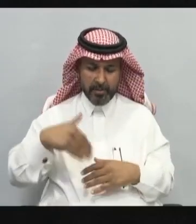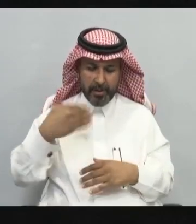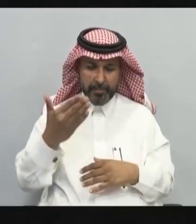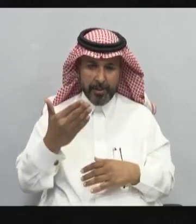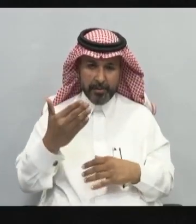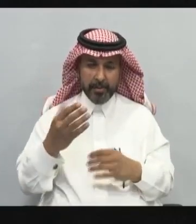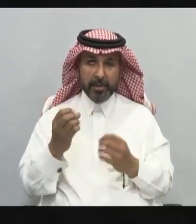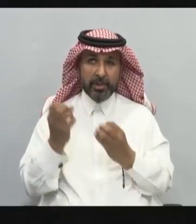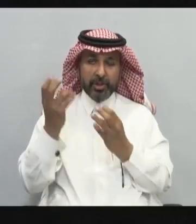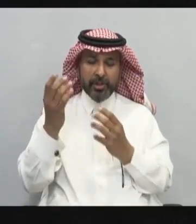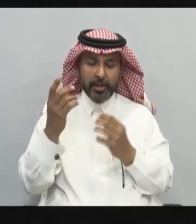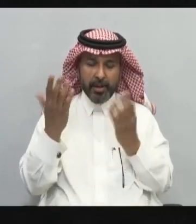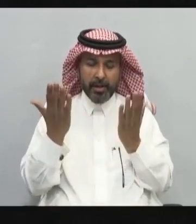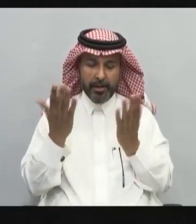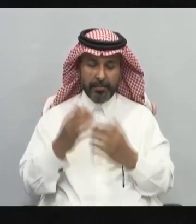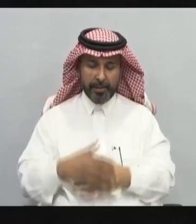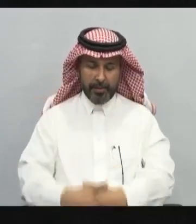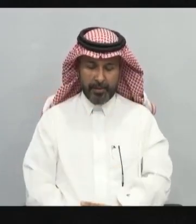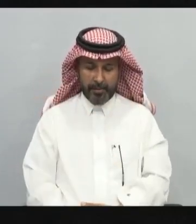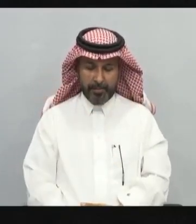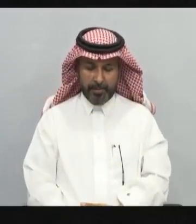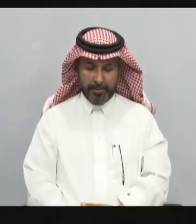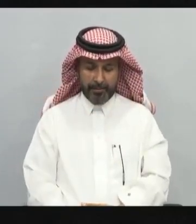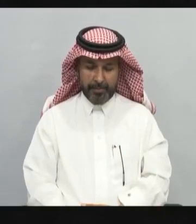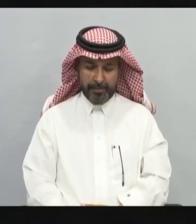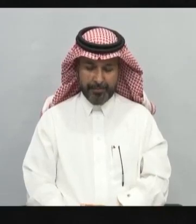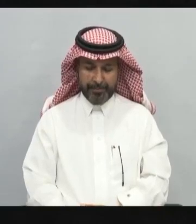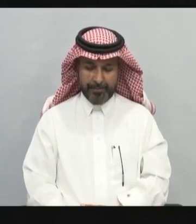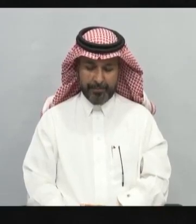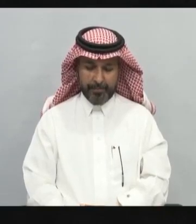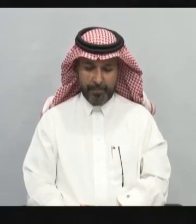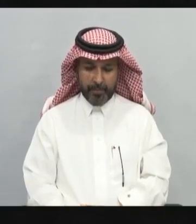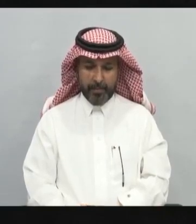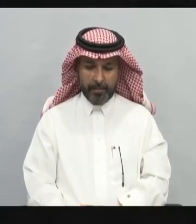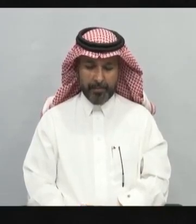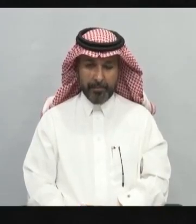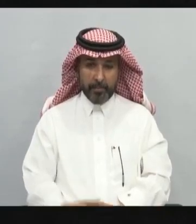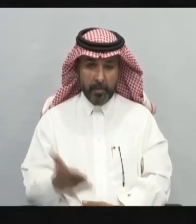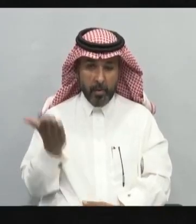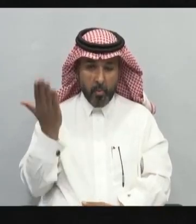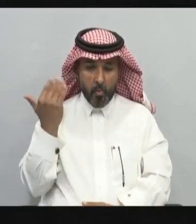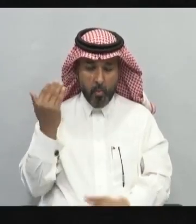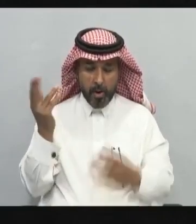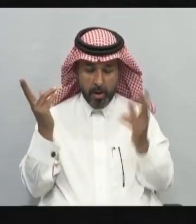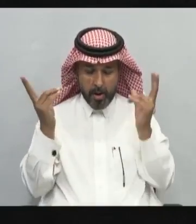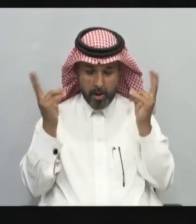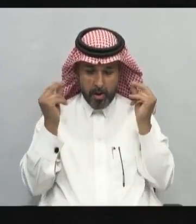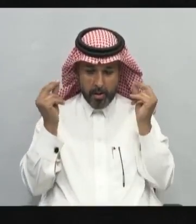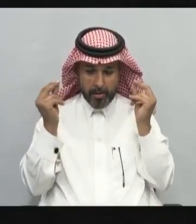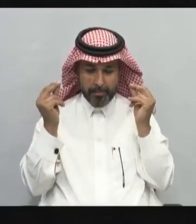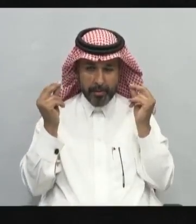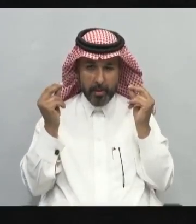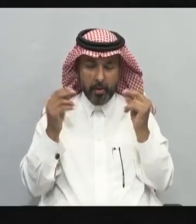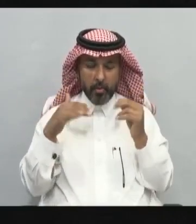علما وان يجعل ما قلناه في موازين حسناتنا وسبق ابنائي الطلاب بنات الطالبات دراسه